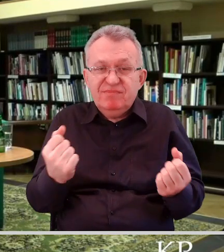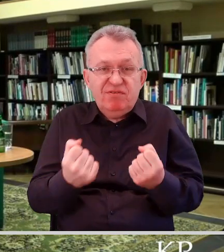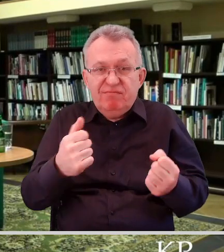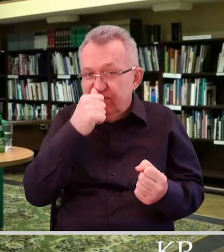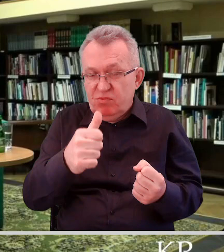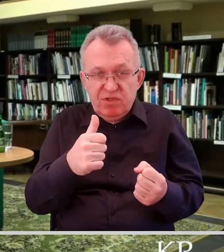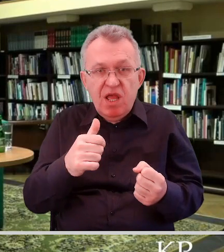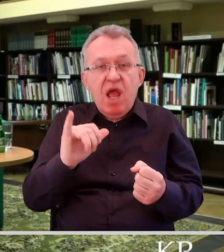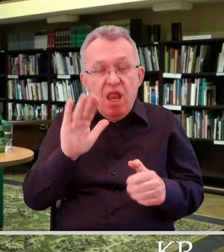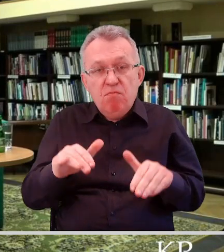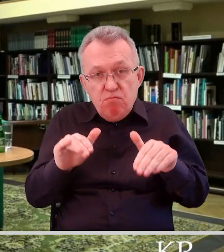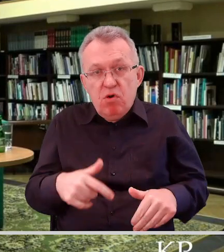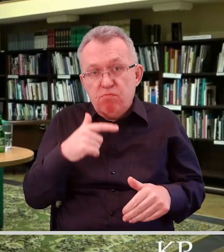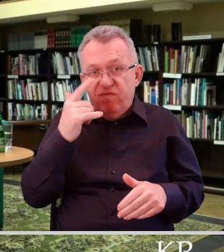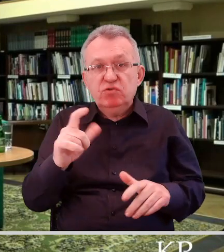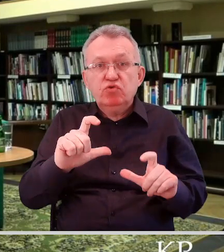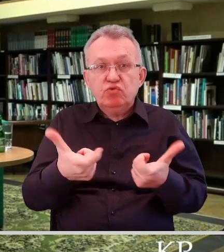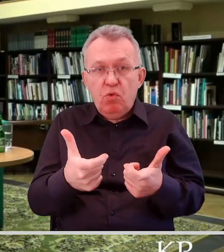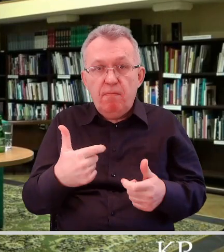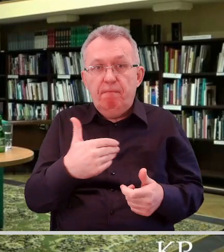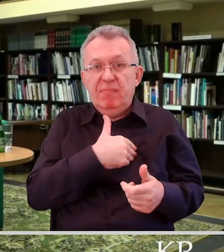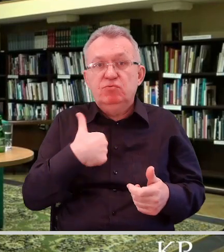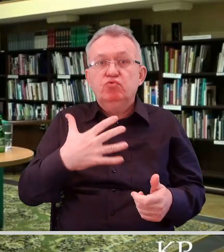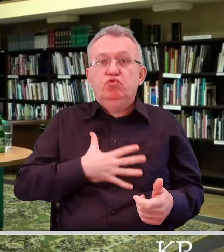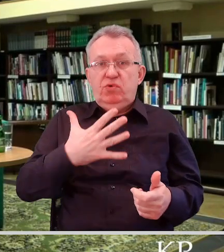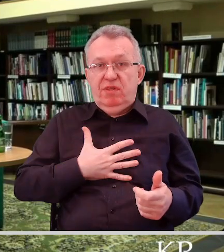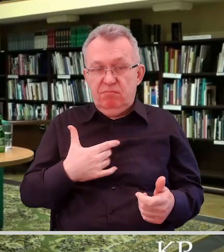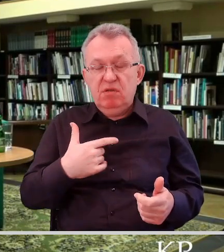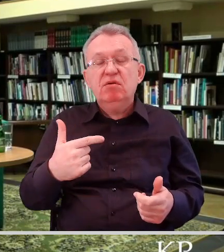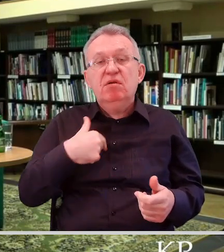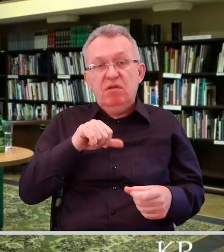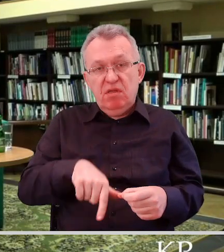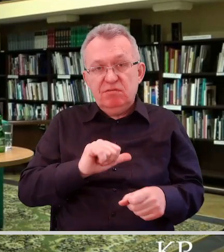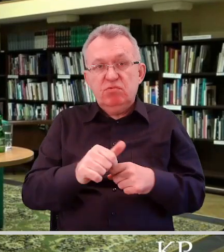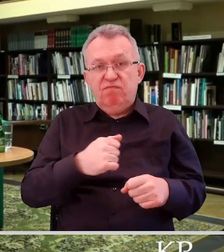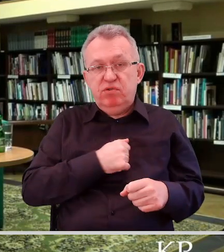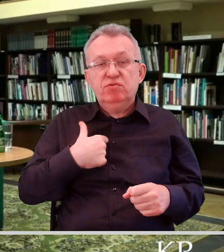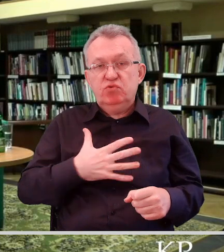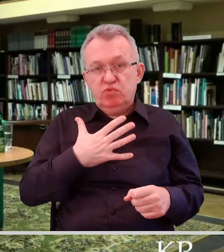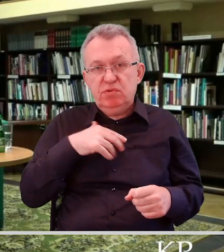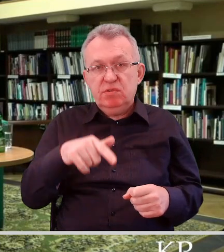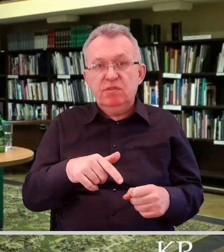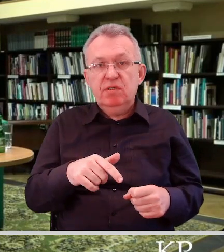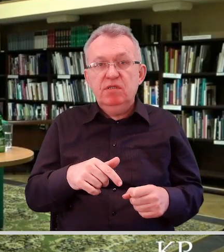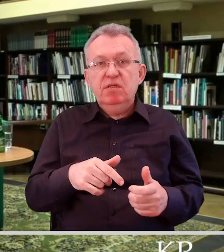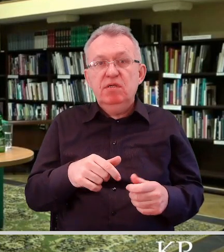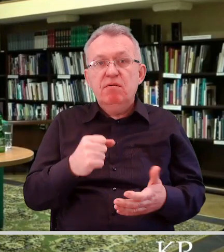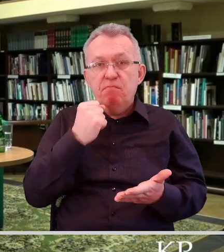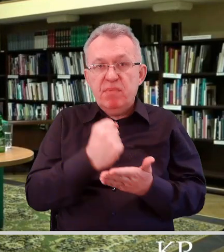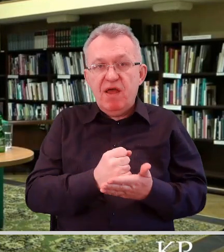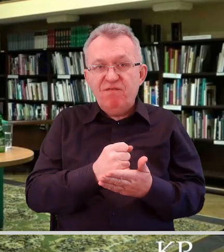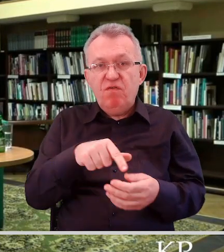natomiast jestem w stanie powiedzieć, co my czujemy, no bo ja się jednak utożsamiam z tym, co się tu dzieje. Prawo tutaj jest